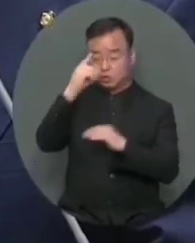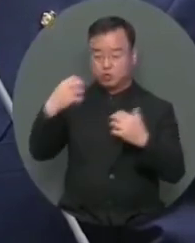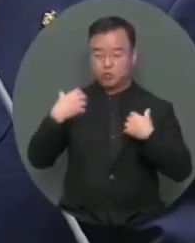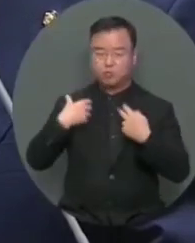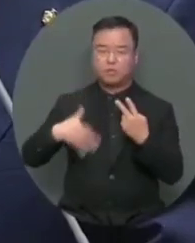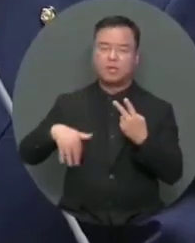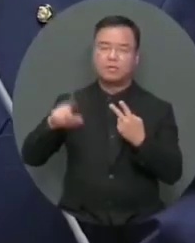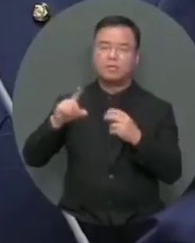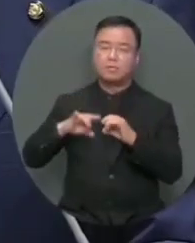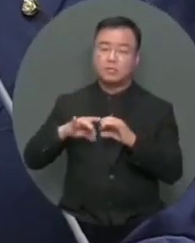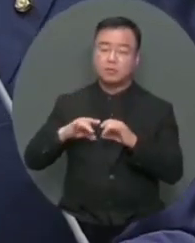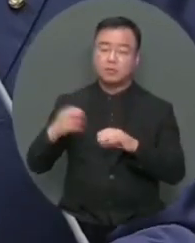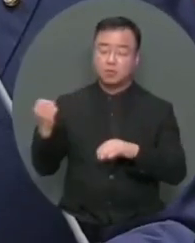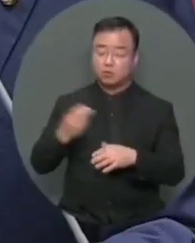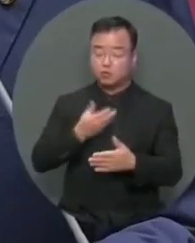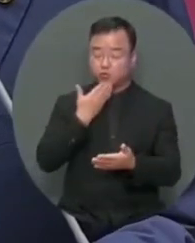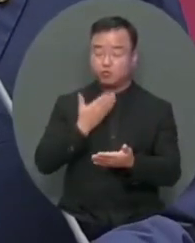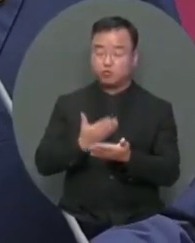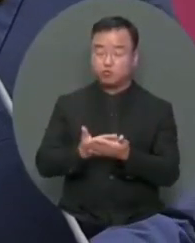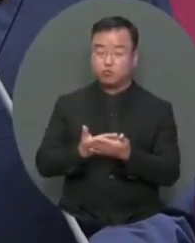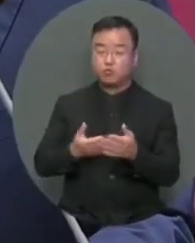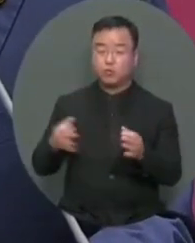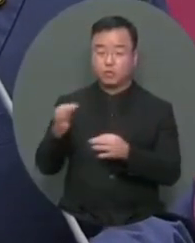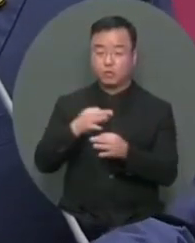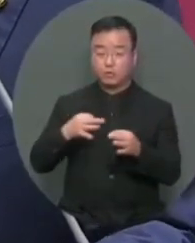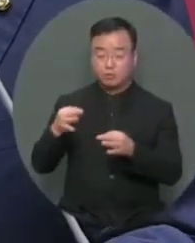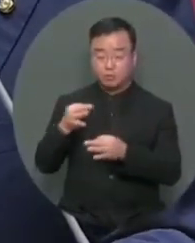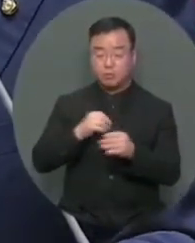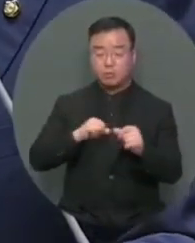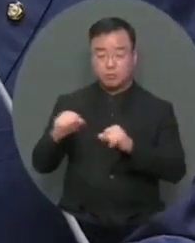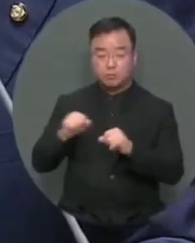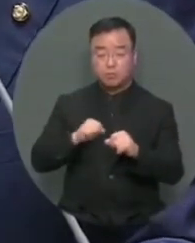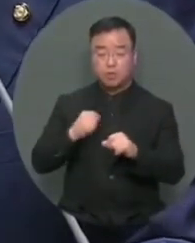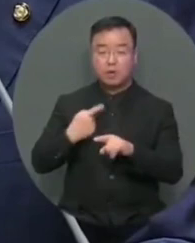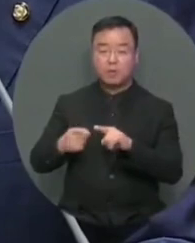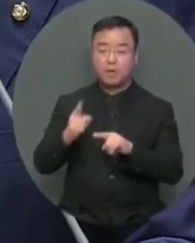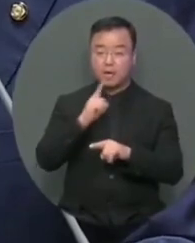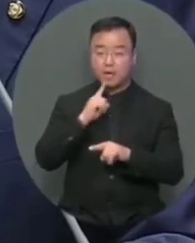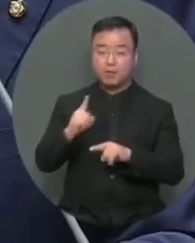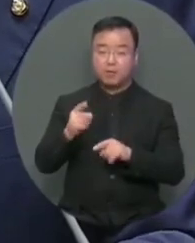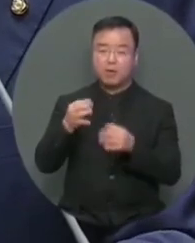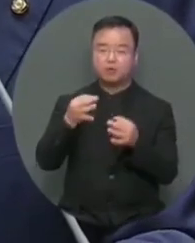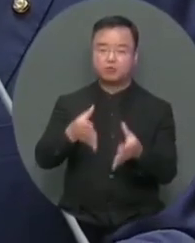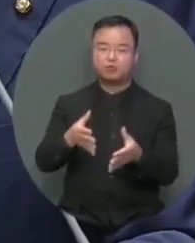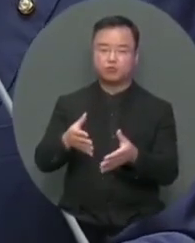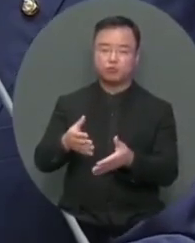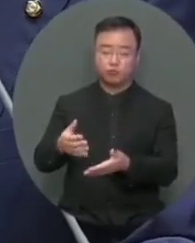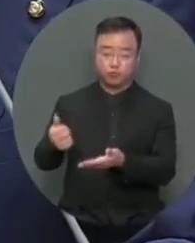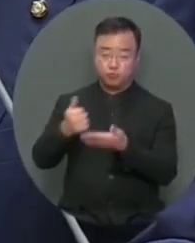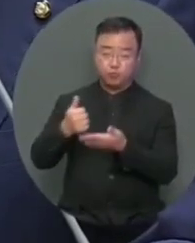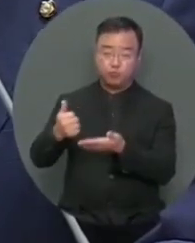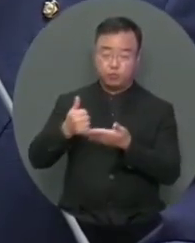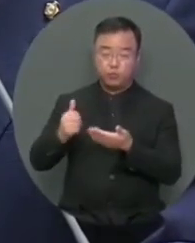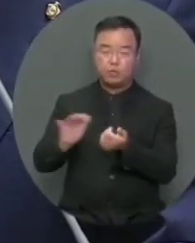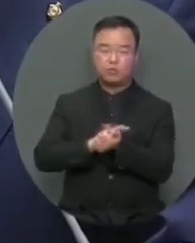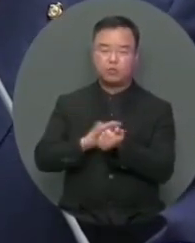비롯해서 전략적 자산이라고 이렇게 평가를 하면서 투자 유치를 굉장히 대통령께서 독려를 했는데